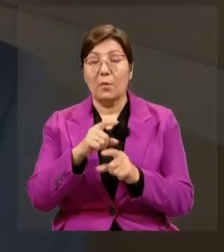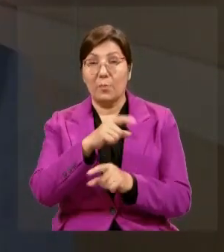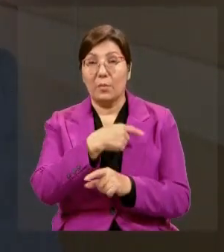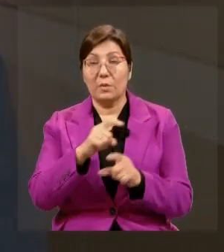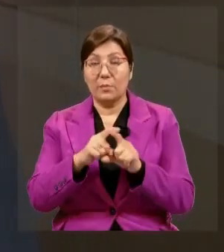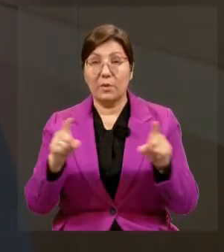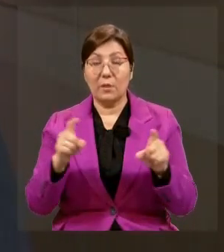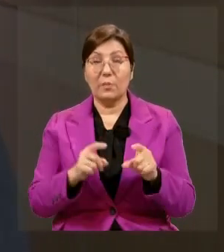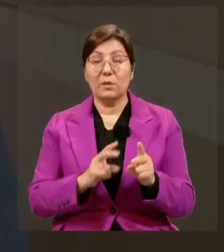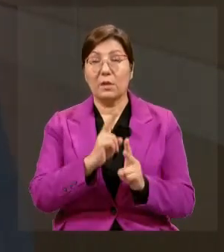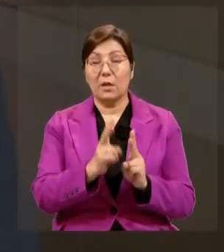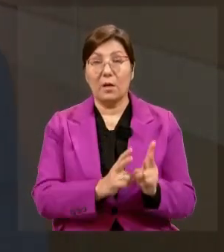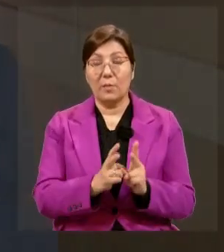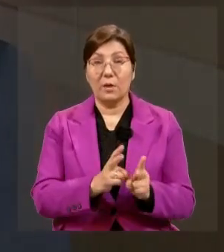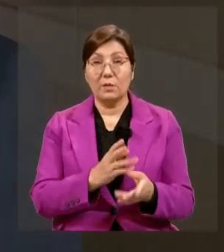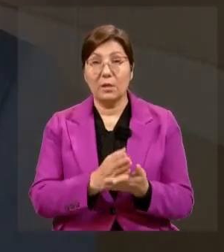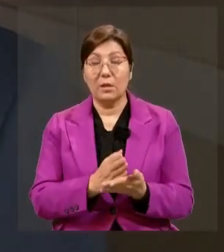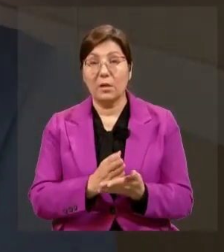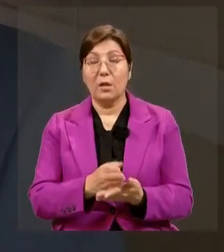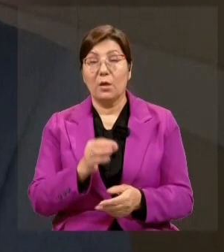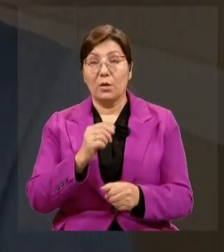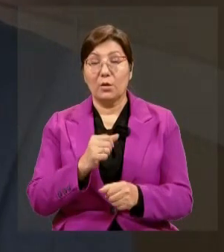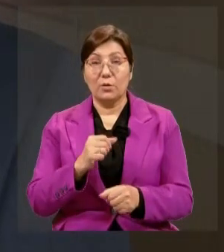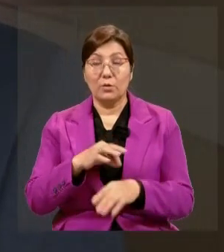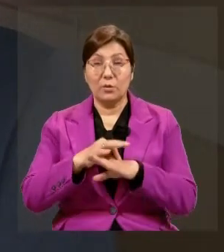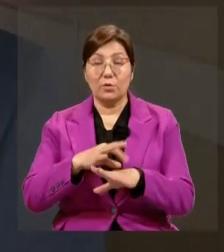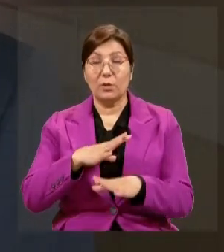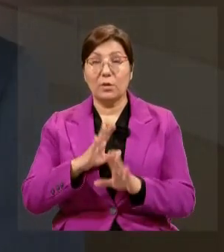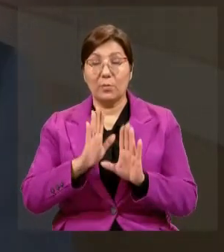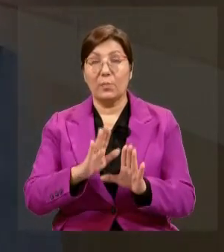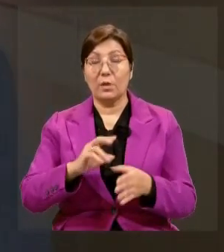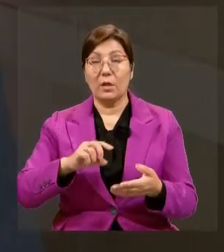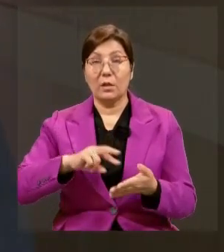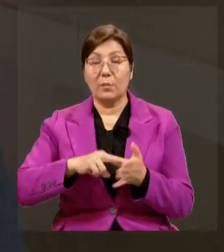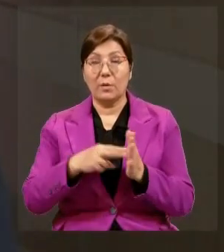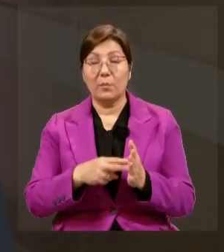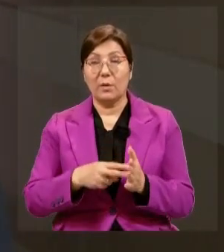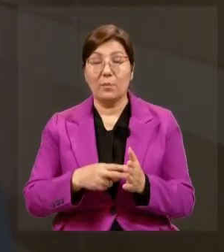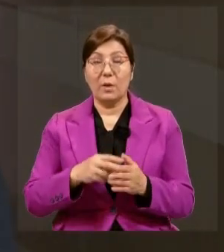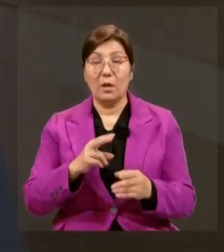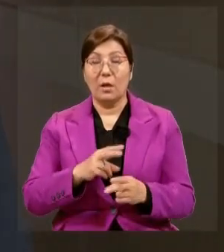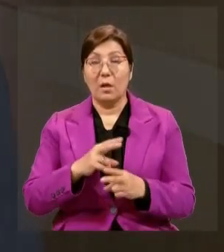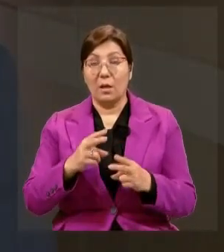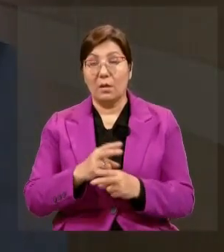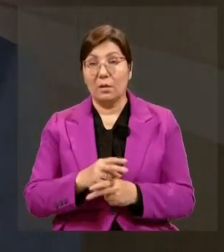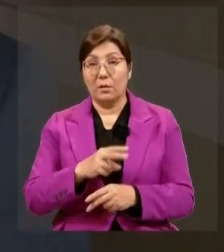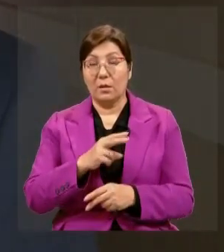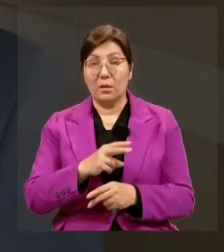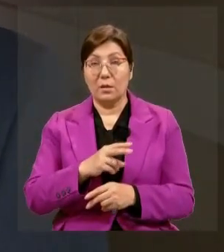түрі жүргізіледі. Енді бүйердегі бір ғана мәселе бұл жаңағы қайтыс болған адамның